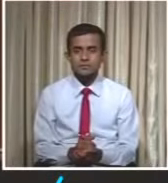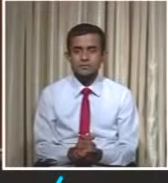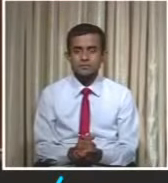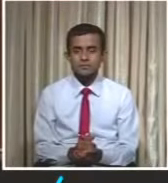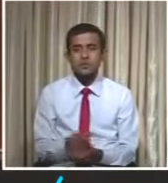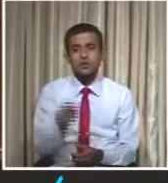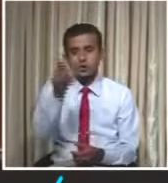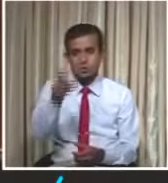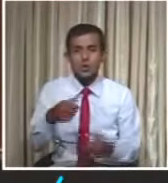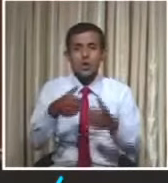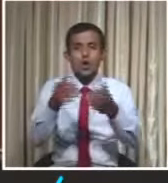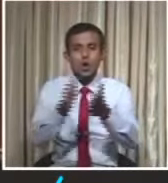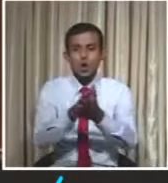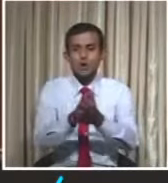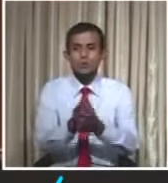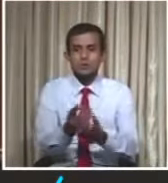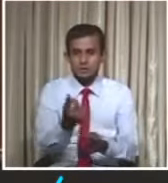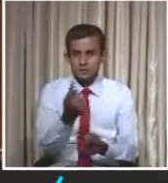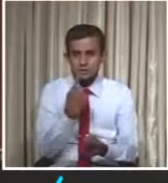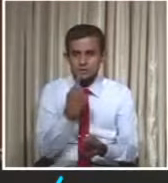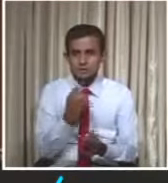जंग ऊपर तुम्हारा सीएल देना मैं इल्ला